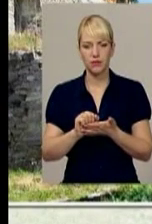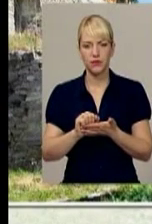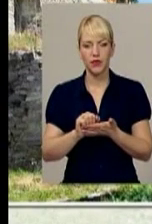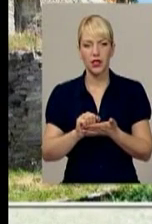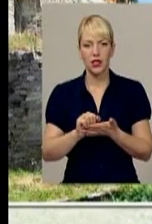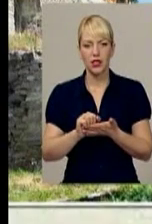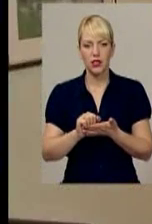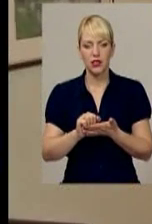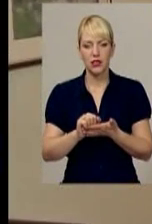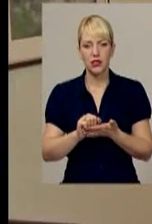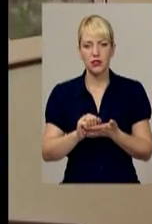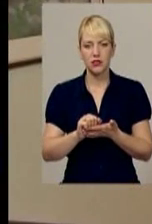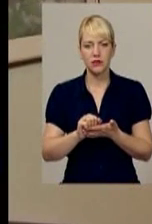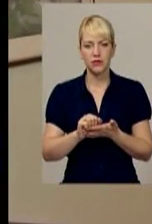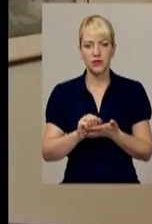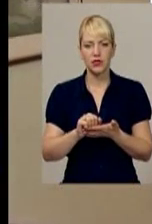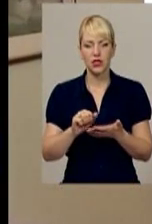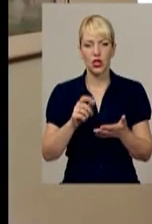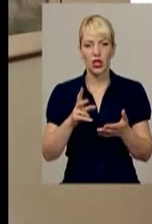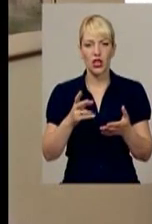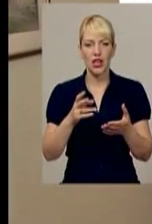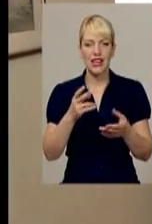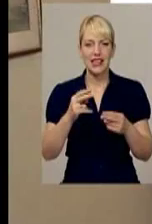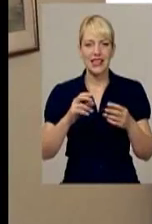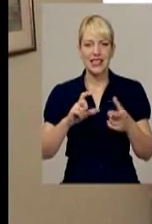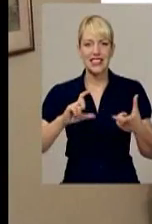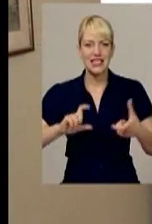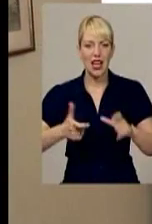Атік виднімалась цегла руками прямо.